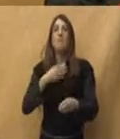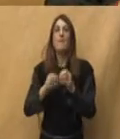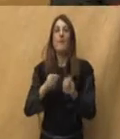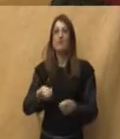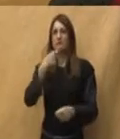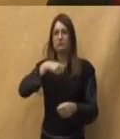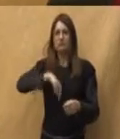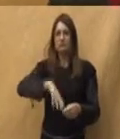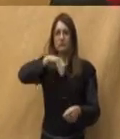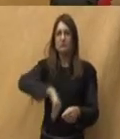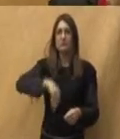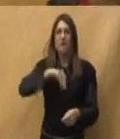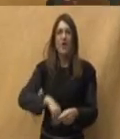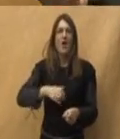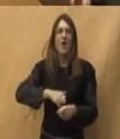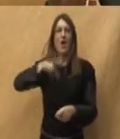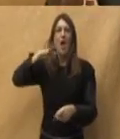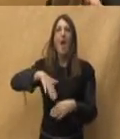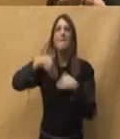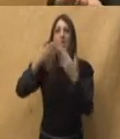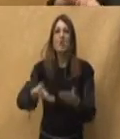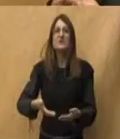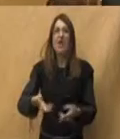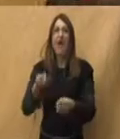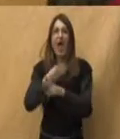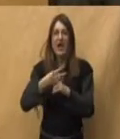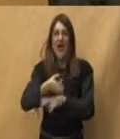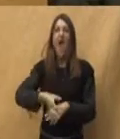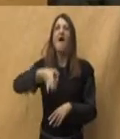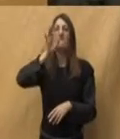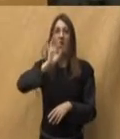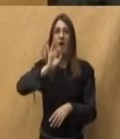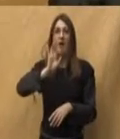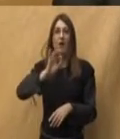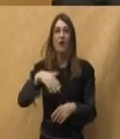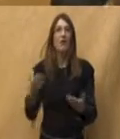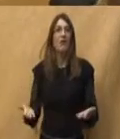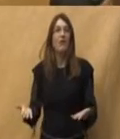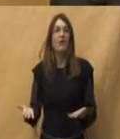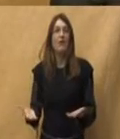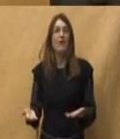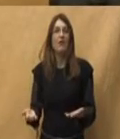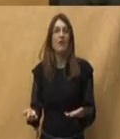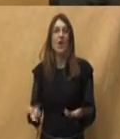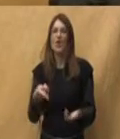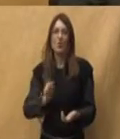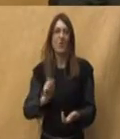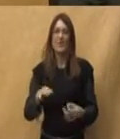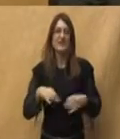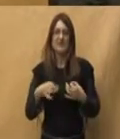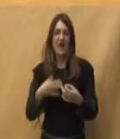Natrpa želudac i posle toga napije se kave. I ja odmah moram reći da to naravno nije zdrava